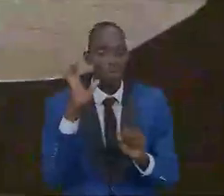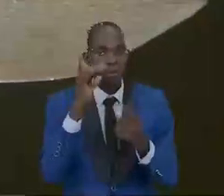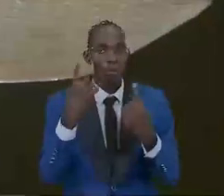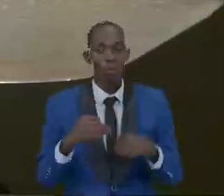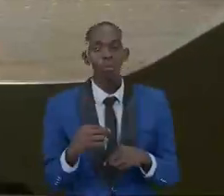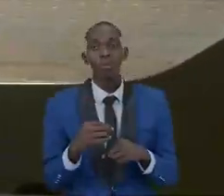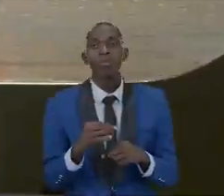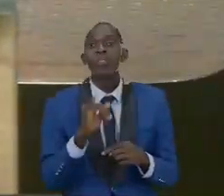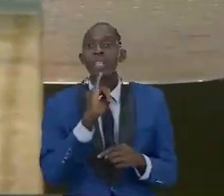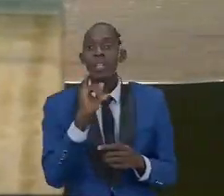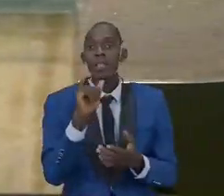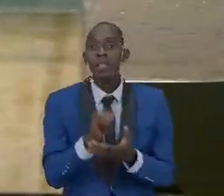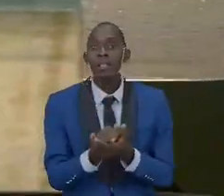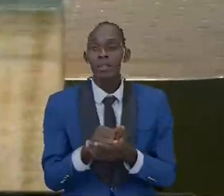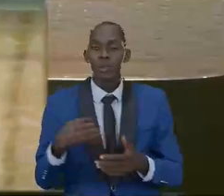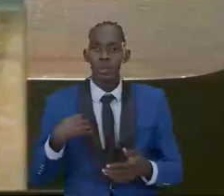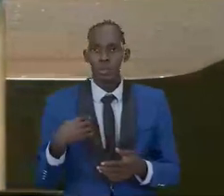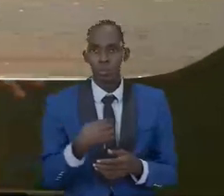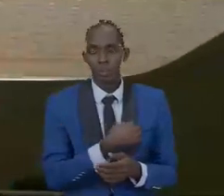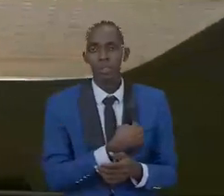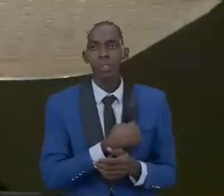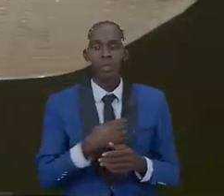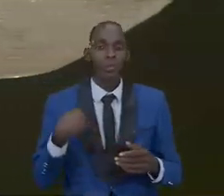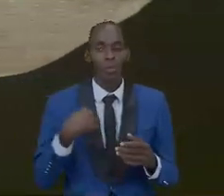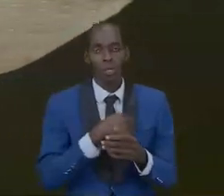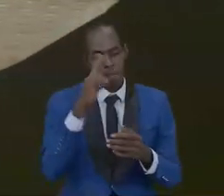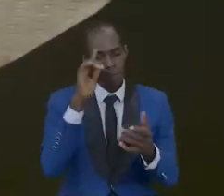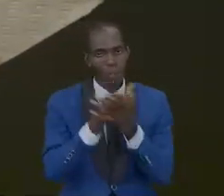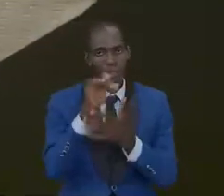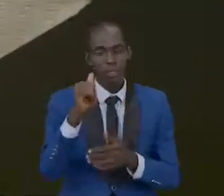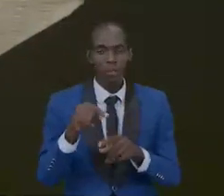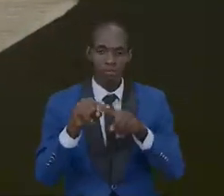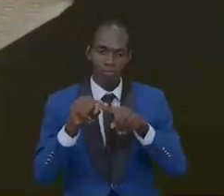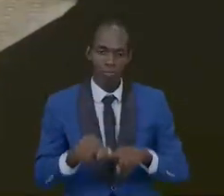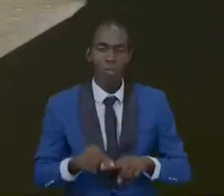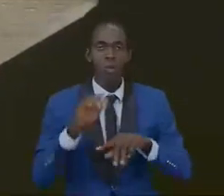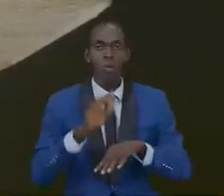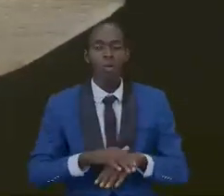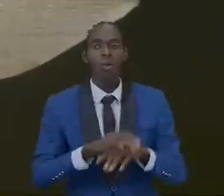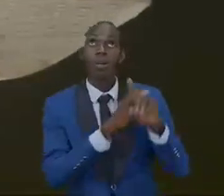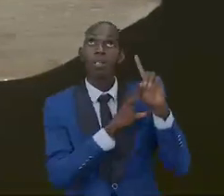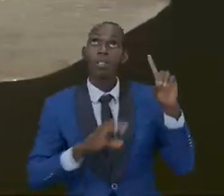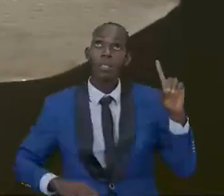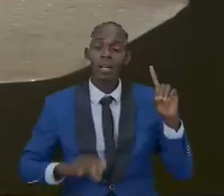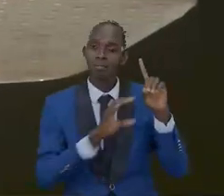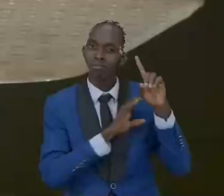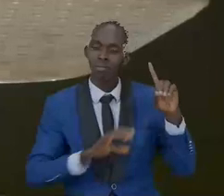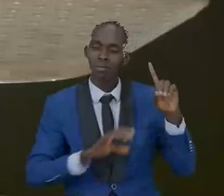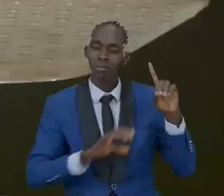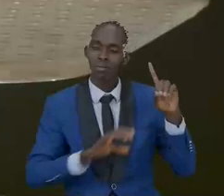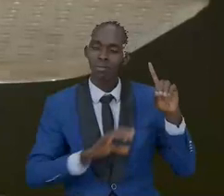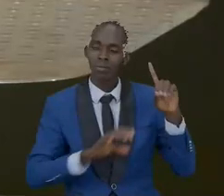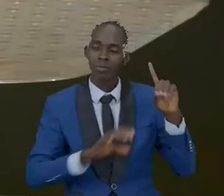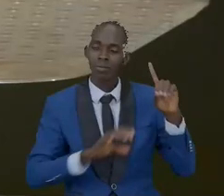c'est que nous croyons nous croyons et nous comptons ce Christ et sucré seul